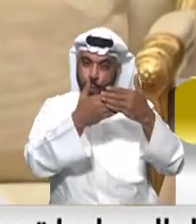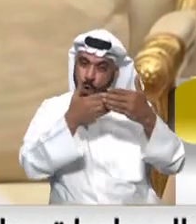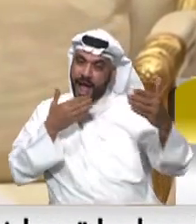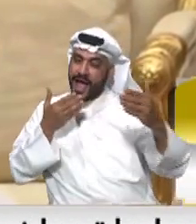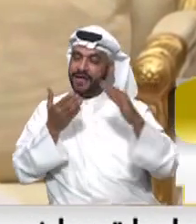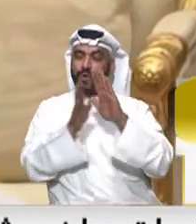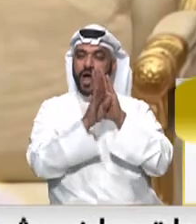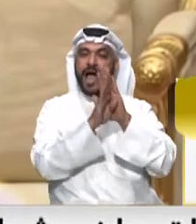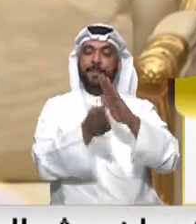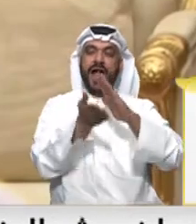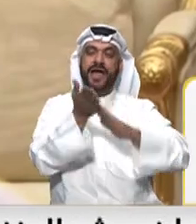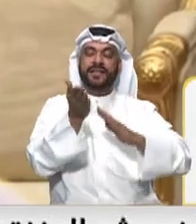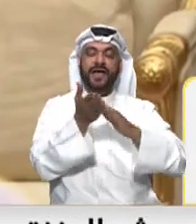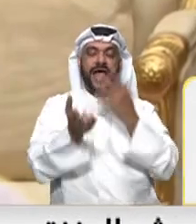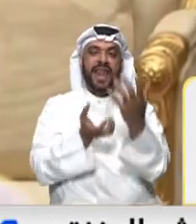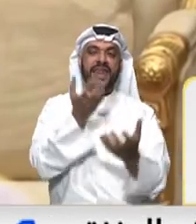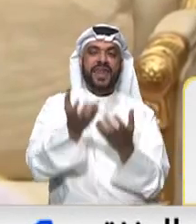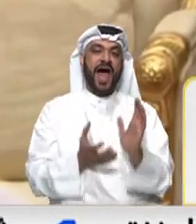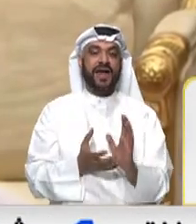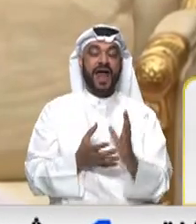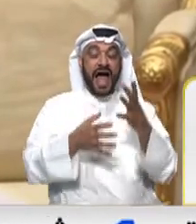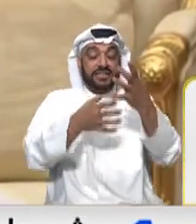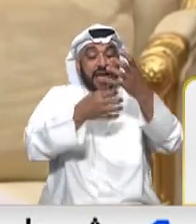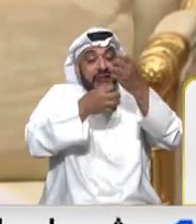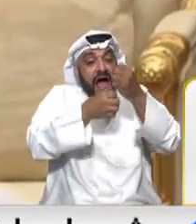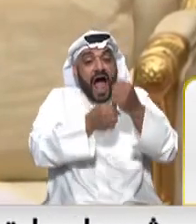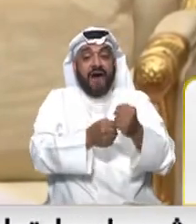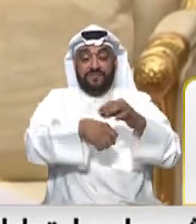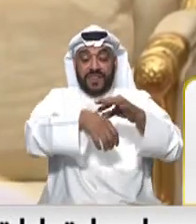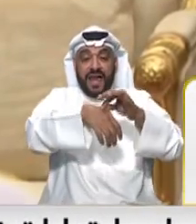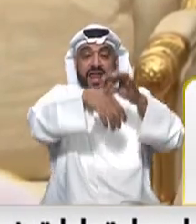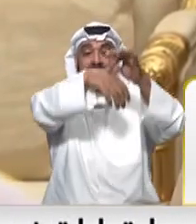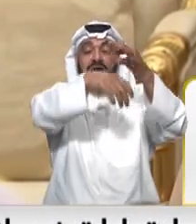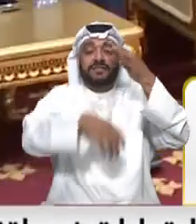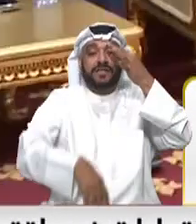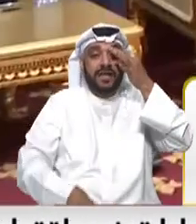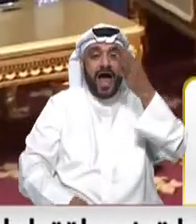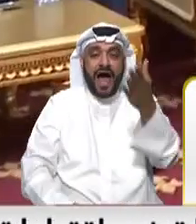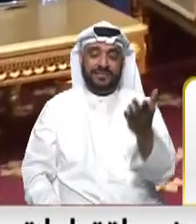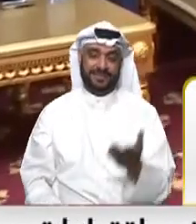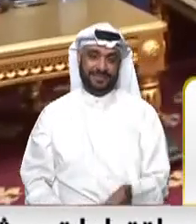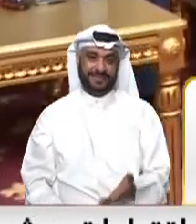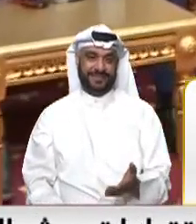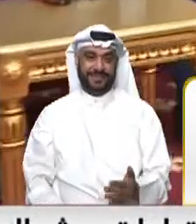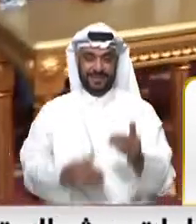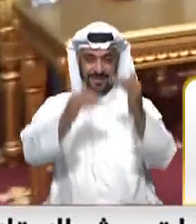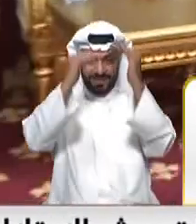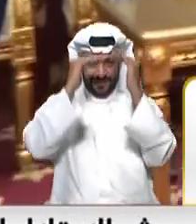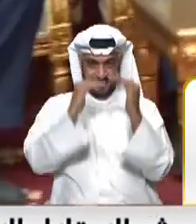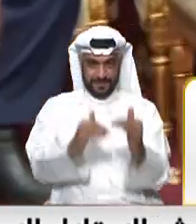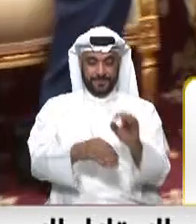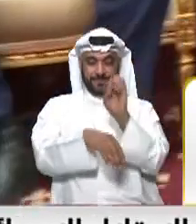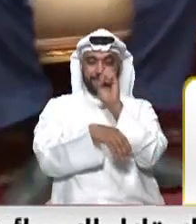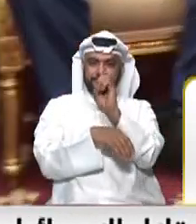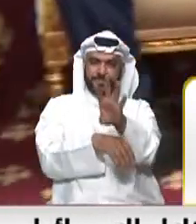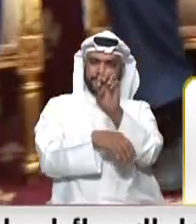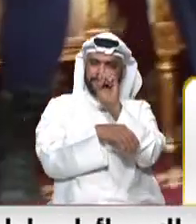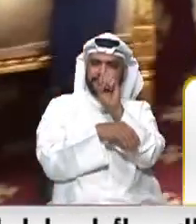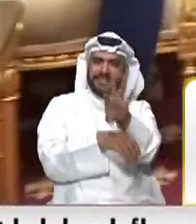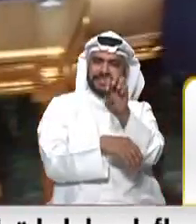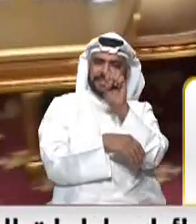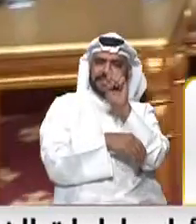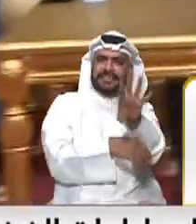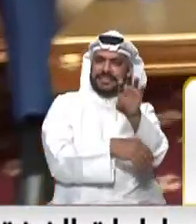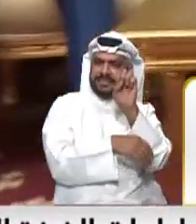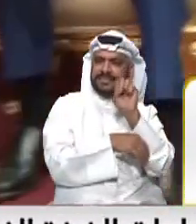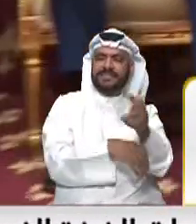الحريق وسبل حمايه الارواح والممتلكات من حوادث الحريق والغرق تهدف هذه الحمله لنشر الوعي بين الجمهور